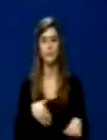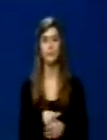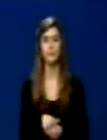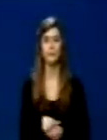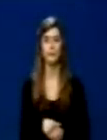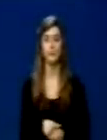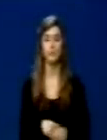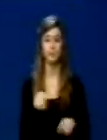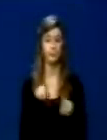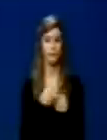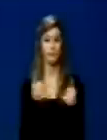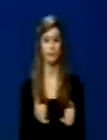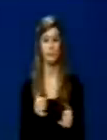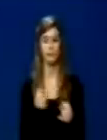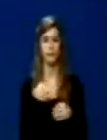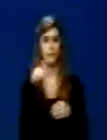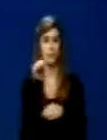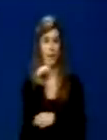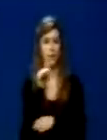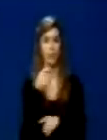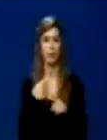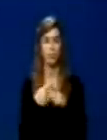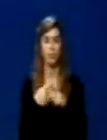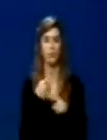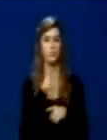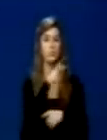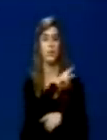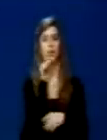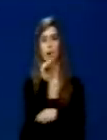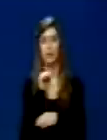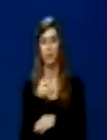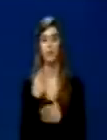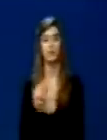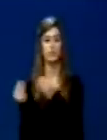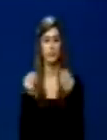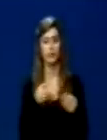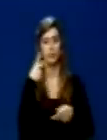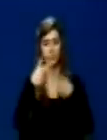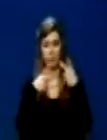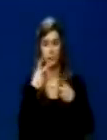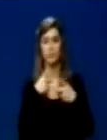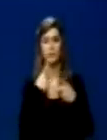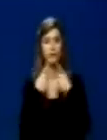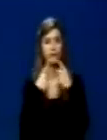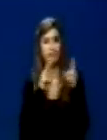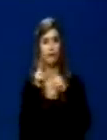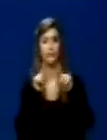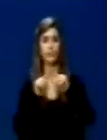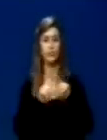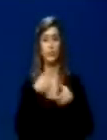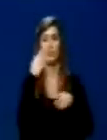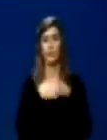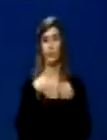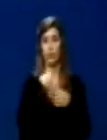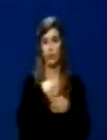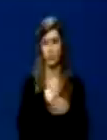Natyrisht që edhe në këtë raport, sikur në shumë raportet që na vinë Kuvend për të diskutuar dhe miratuar nga agjensitë e